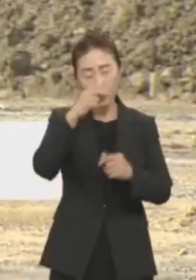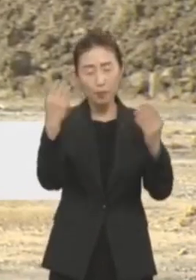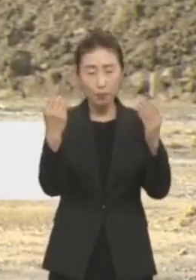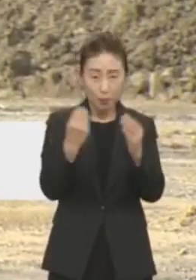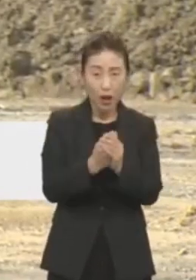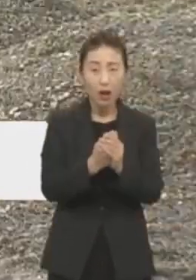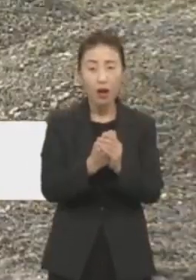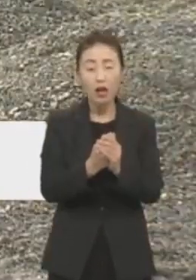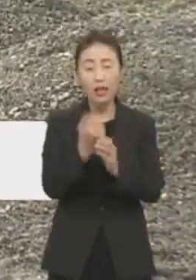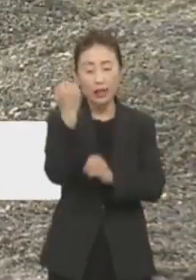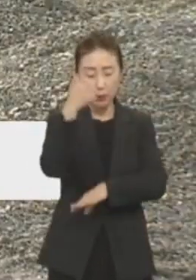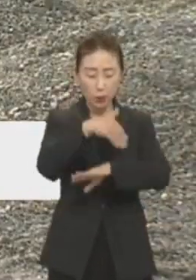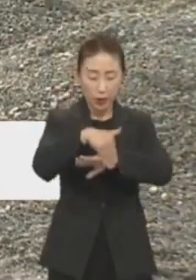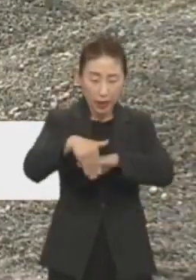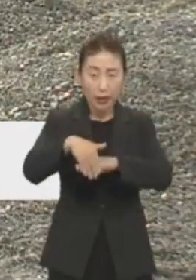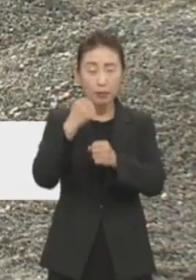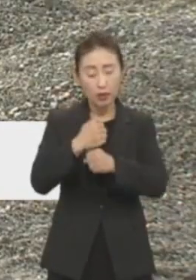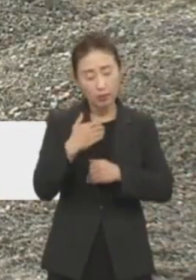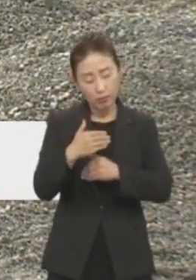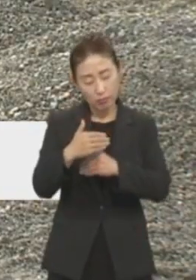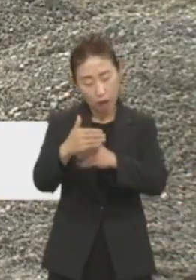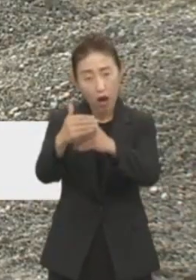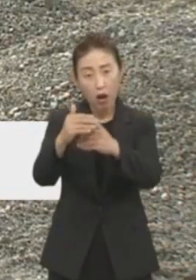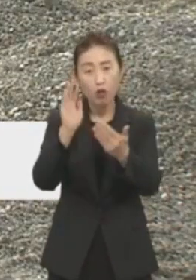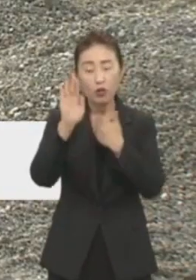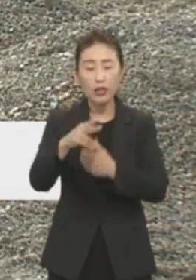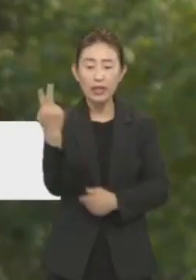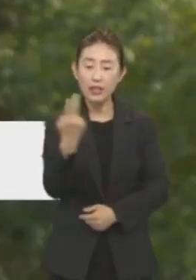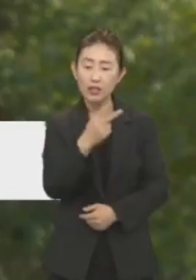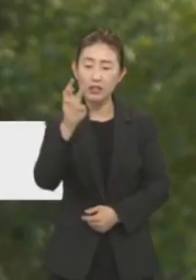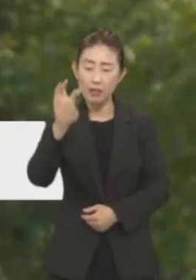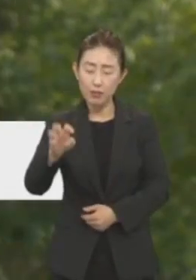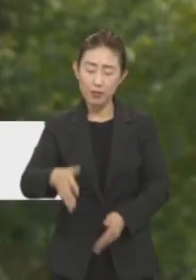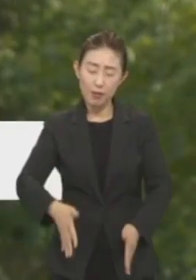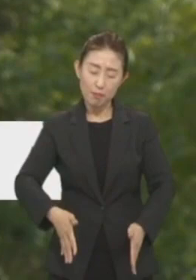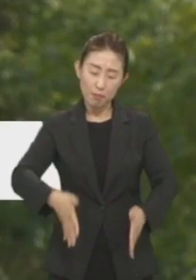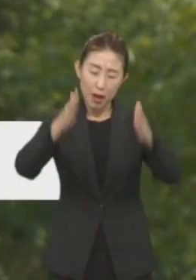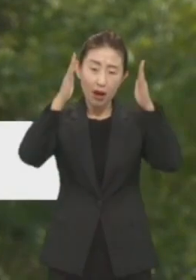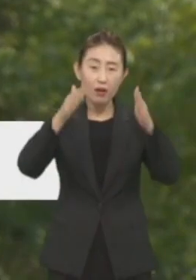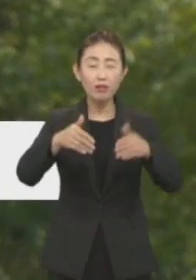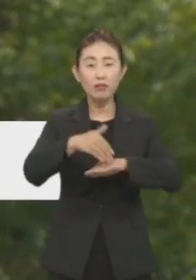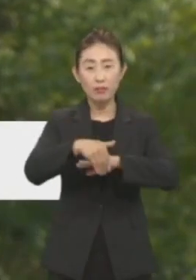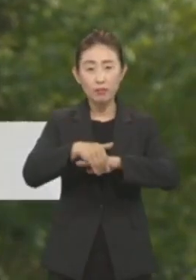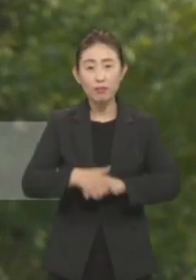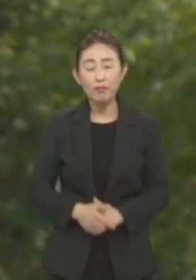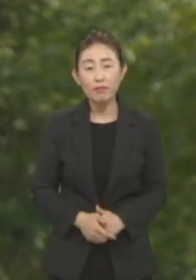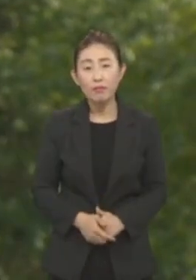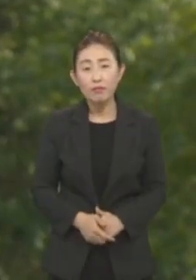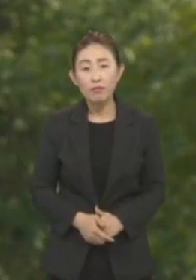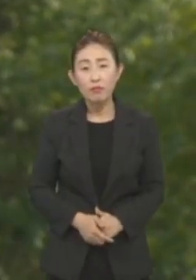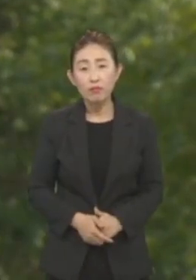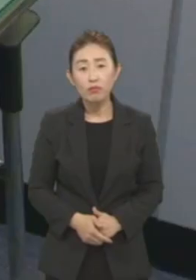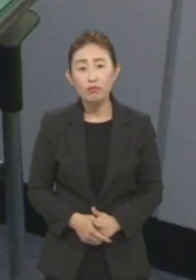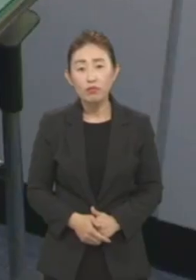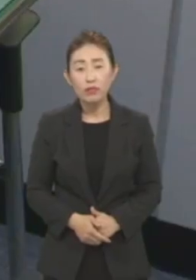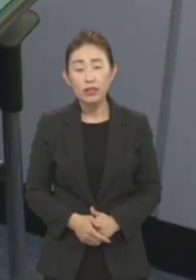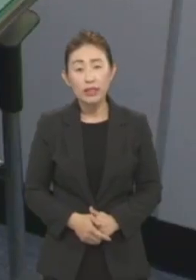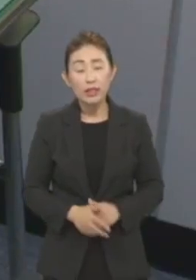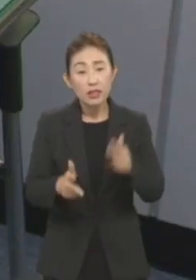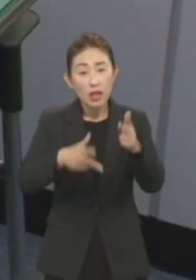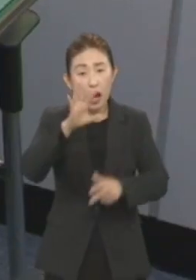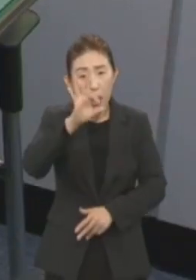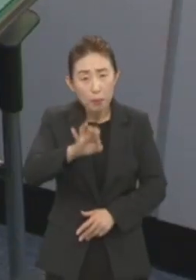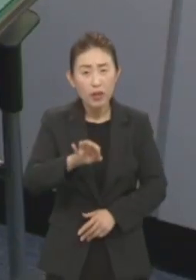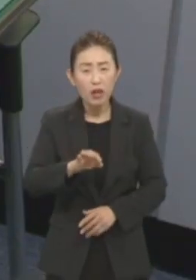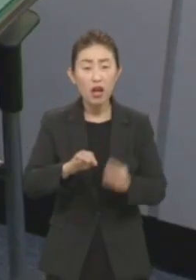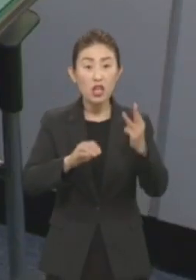마무리하고 기본 계획 등 절차를 진행해 2030년까지 완공한다는 계획을 내놨습니다. 추정 사업비는